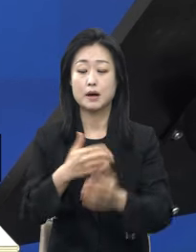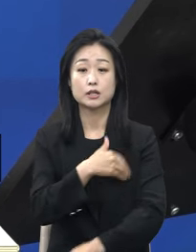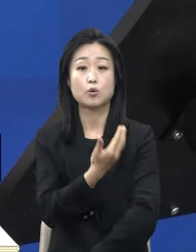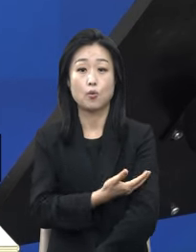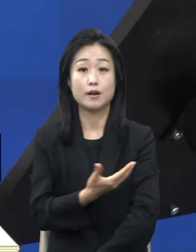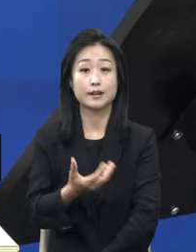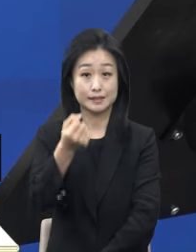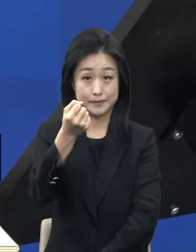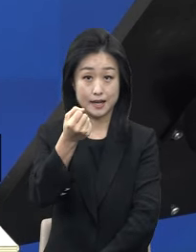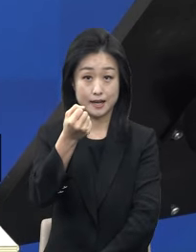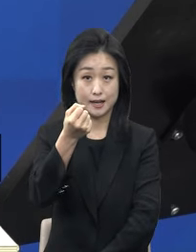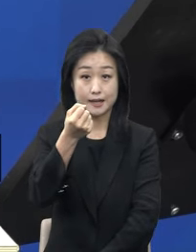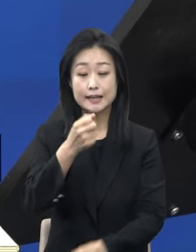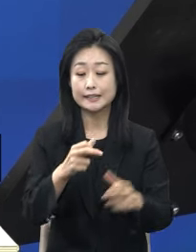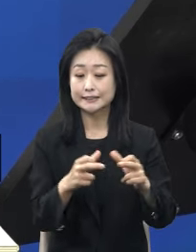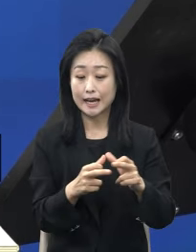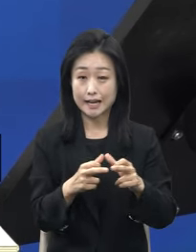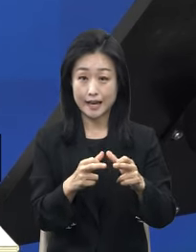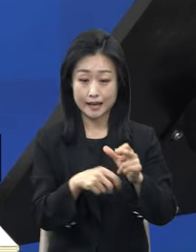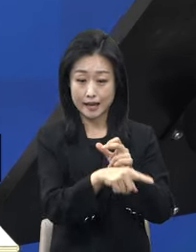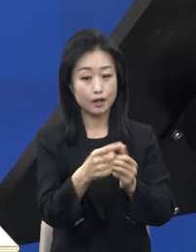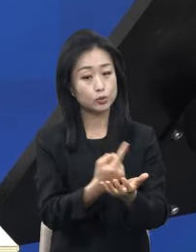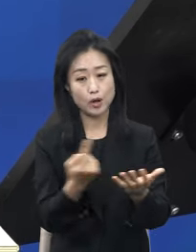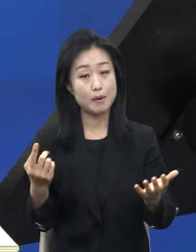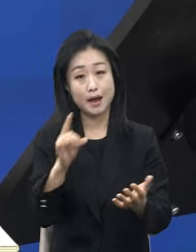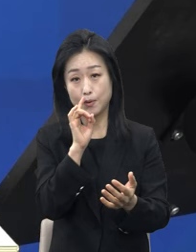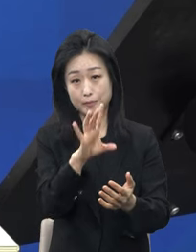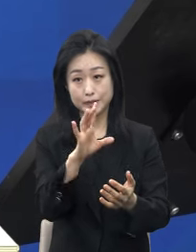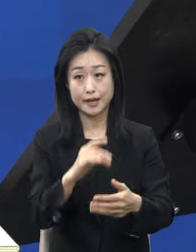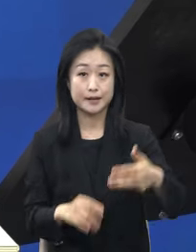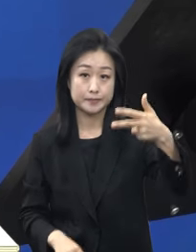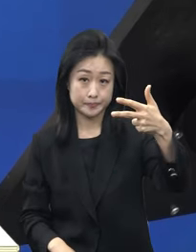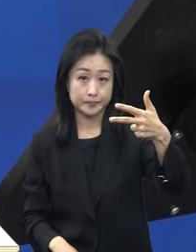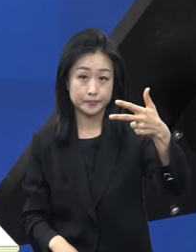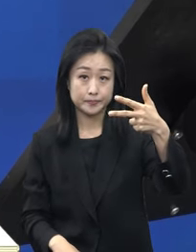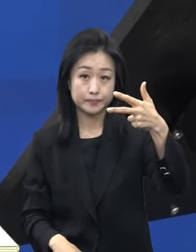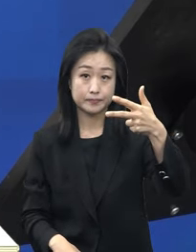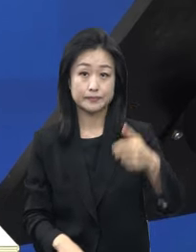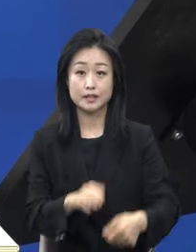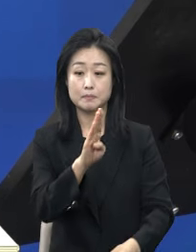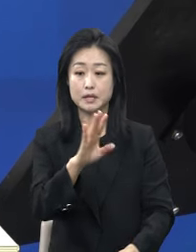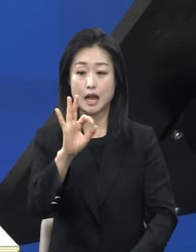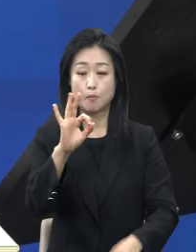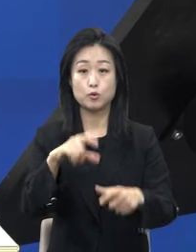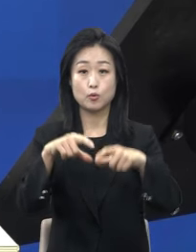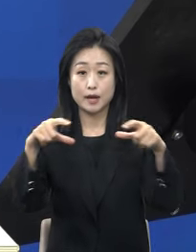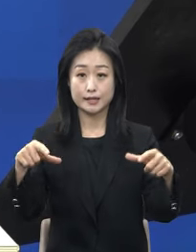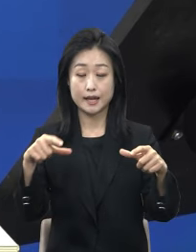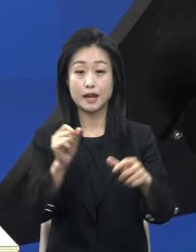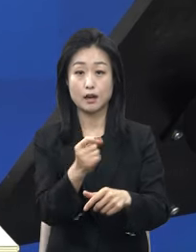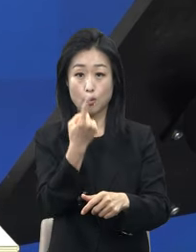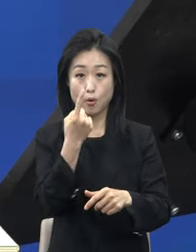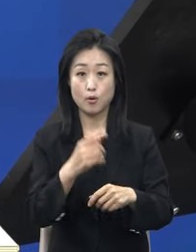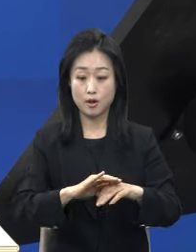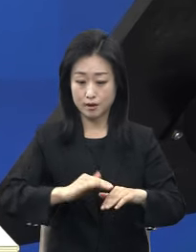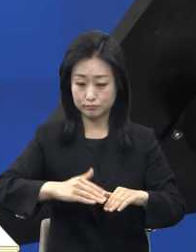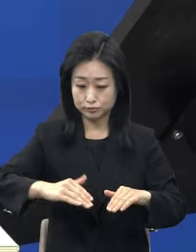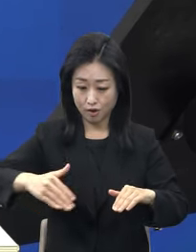우리 아이들이 소외받지 않도록 하겠습니다. 일곱 번째, BF 확대를 통해 문턱 없는 세상을